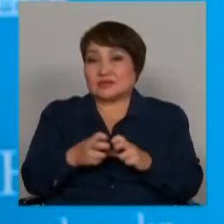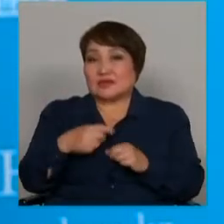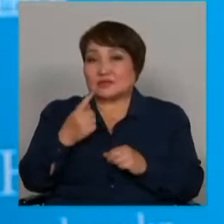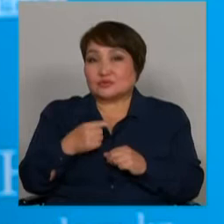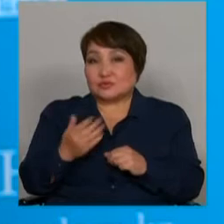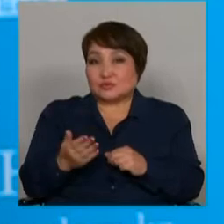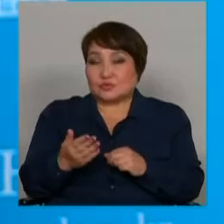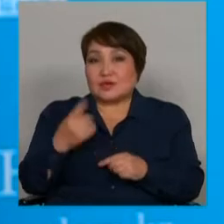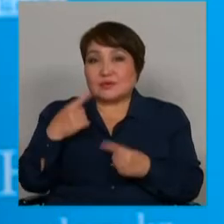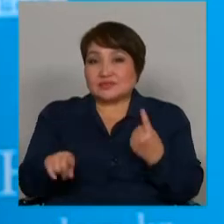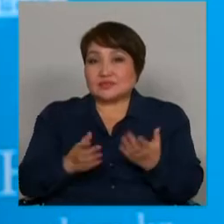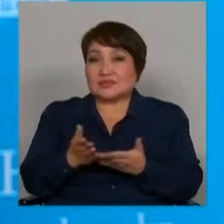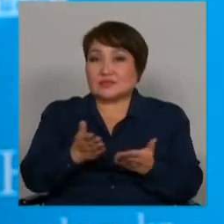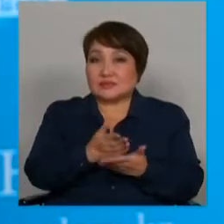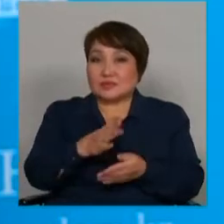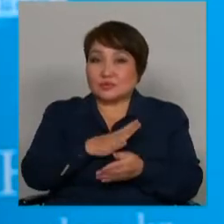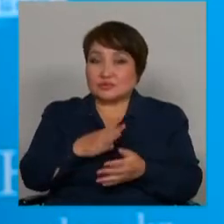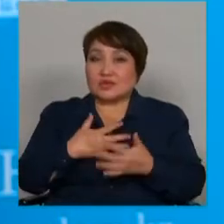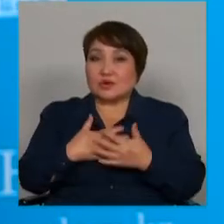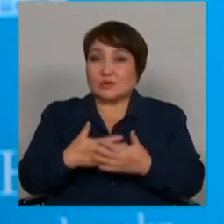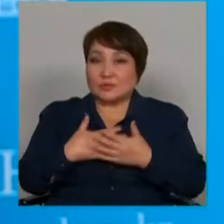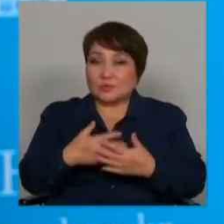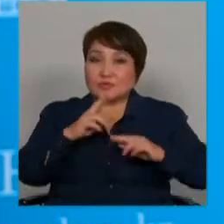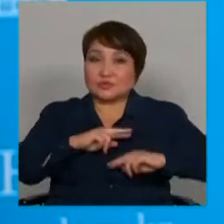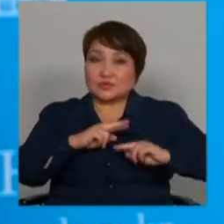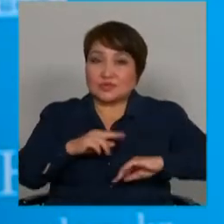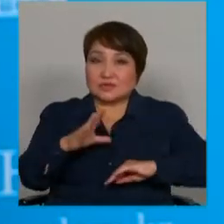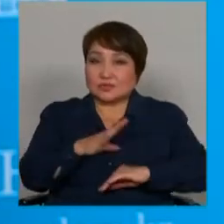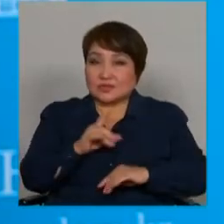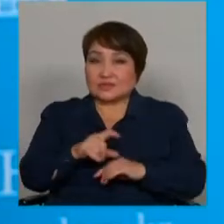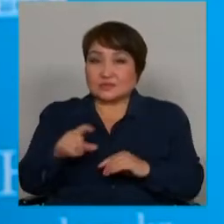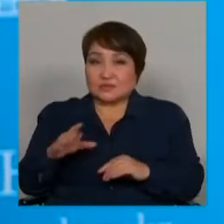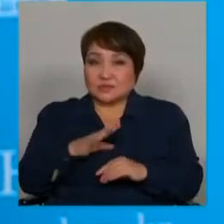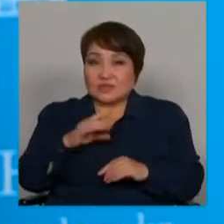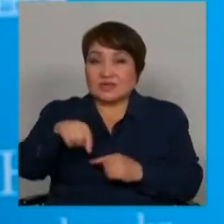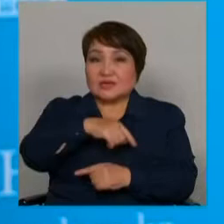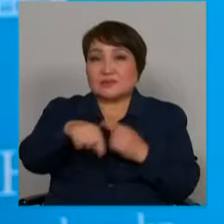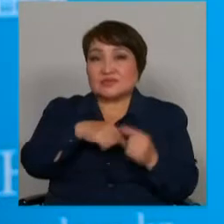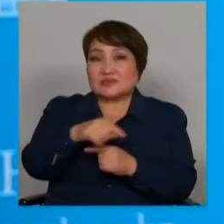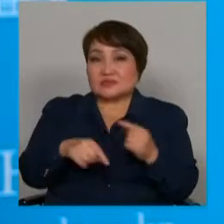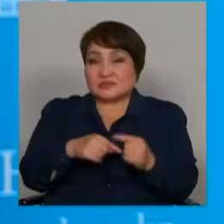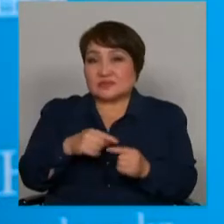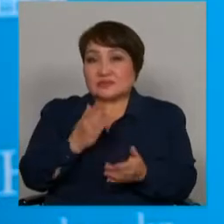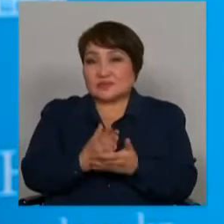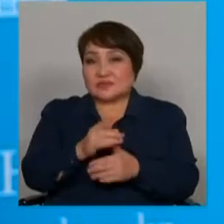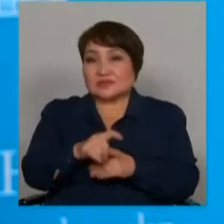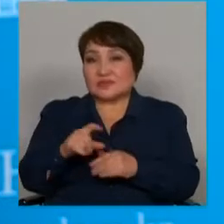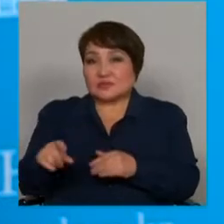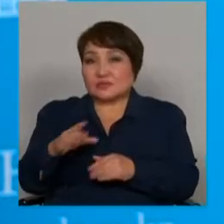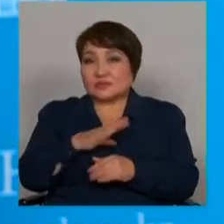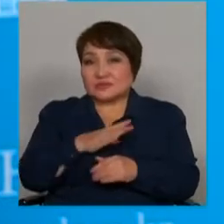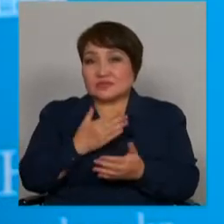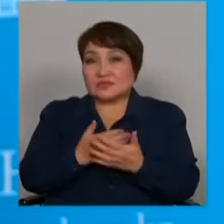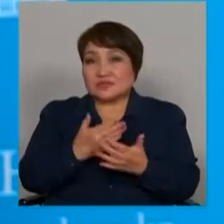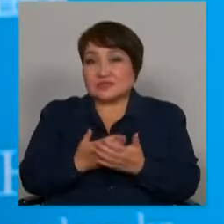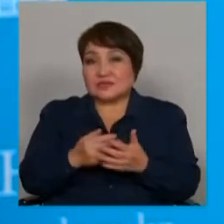басқа салалардан болсын, қоғамды жұмыста жүрген азаматтар болсын, бизнесте болған жүрген азаматтар болсын. Мен мысалы ғылымнан бір адамдар